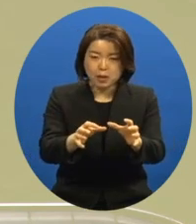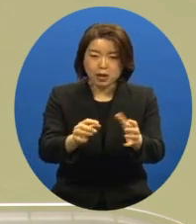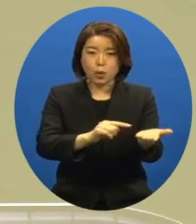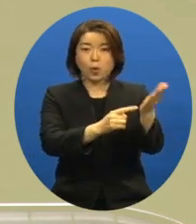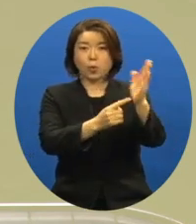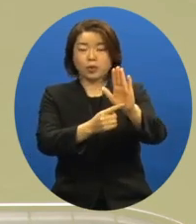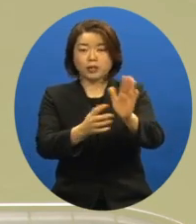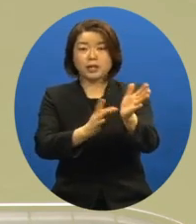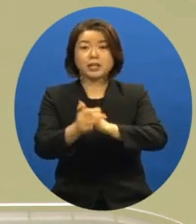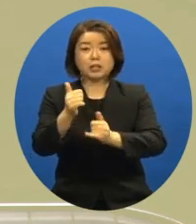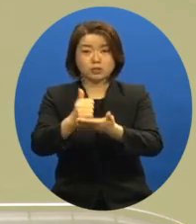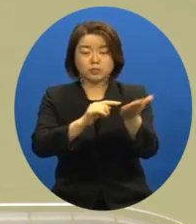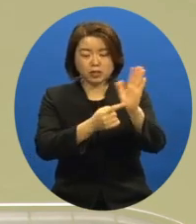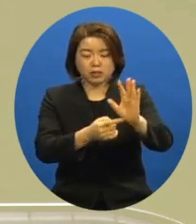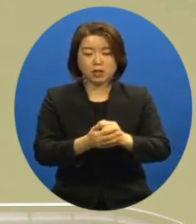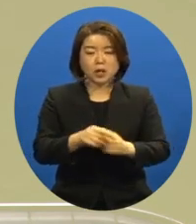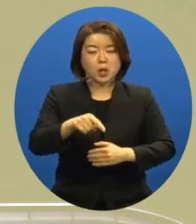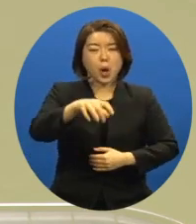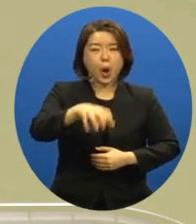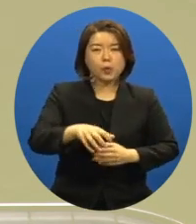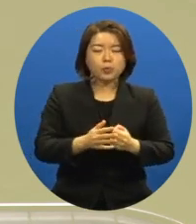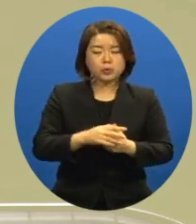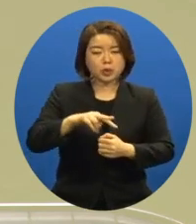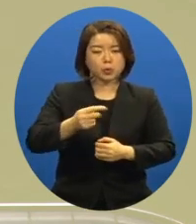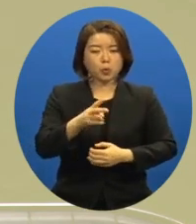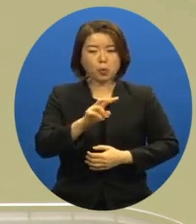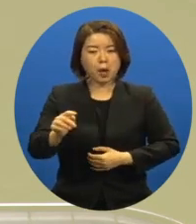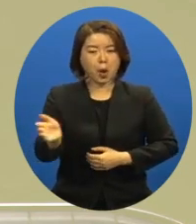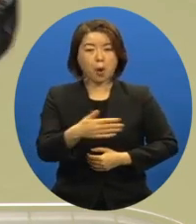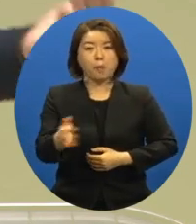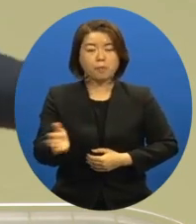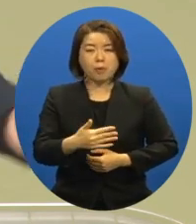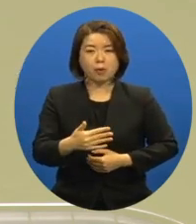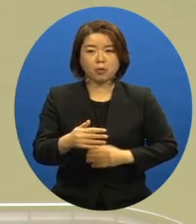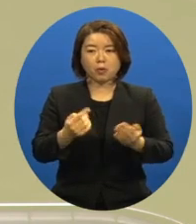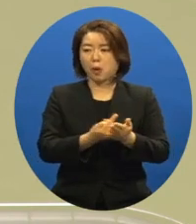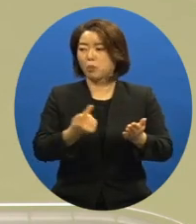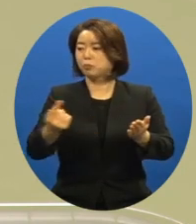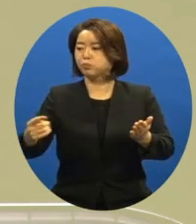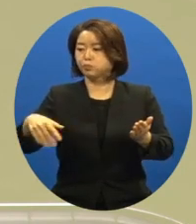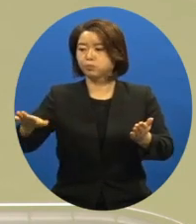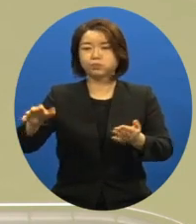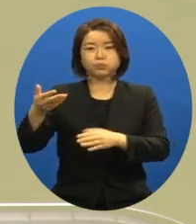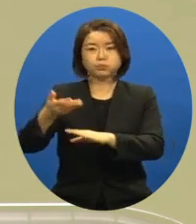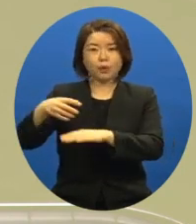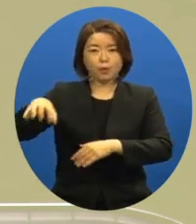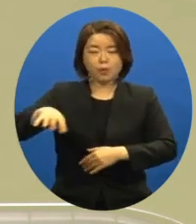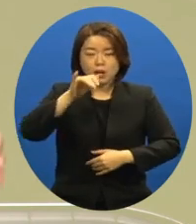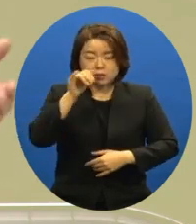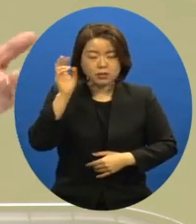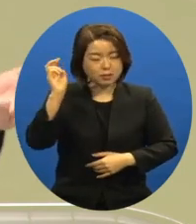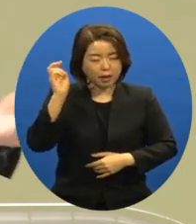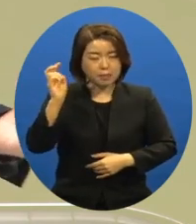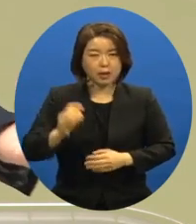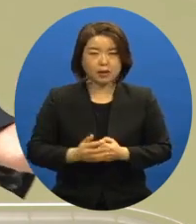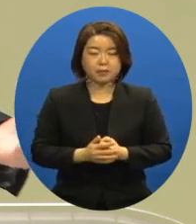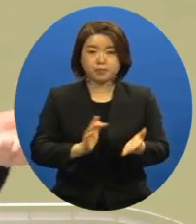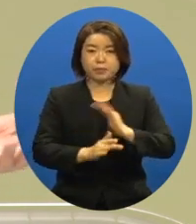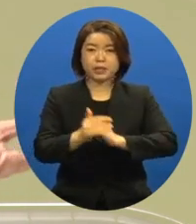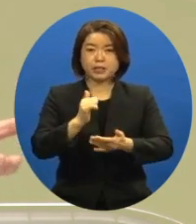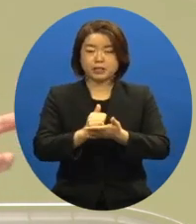자리에 도마는 없었습니다. 아마 도마는 많이 낙심을 해서 따로 있었던 모양입니다. 예수님의